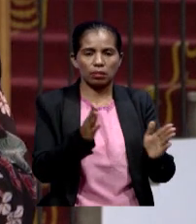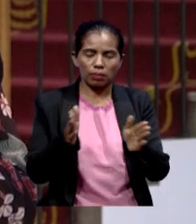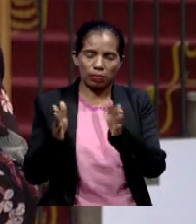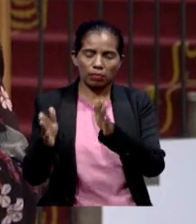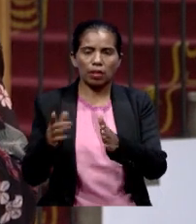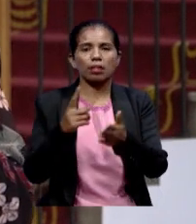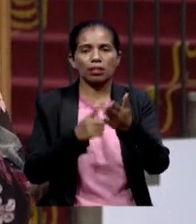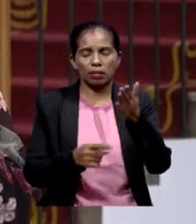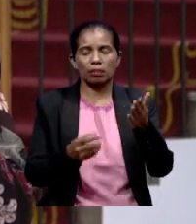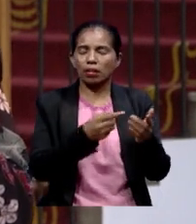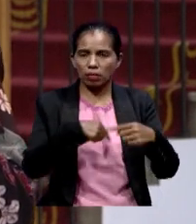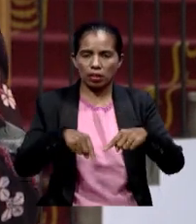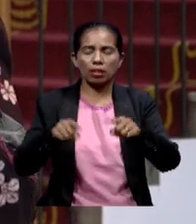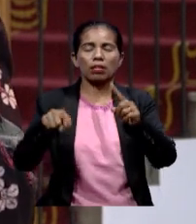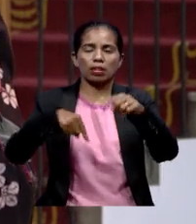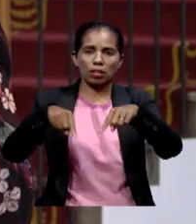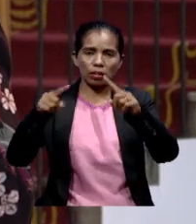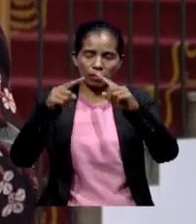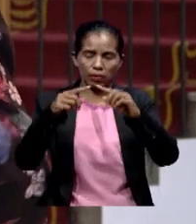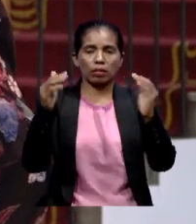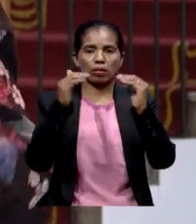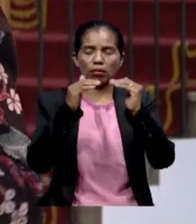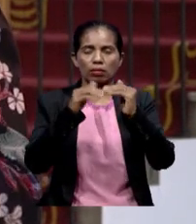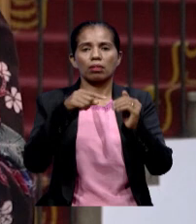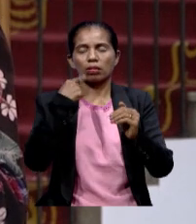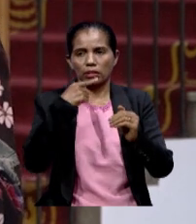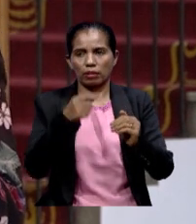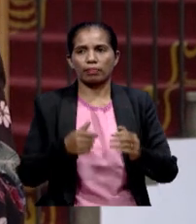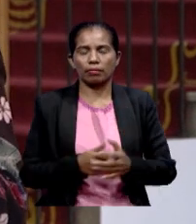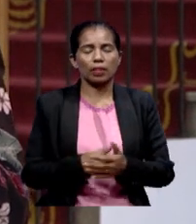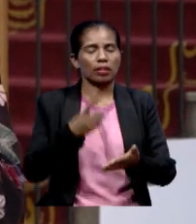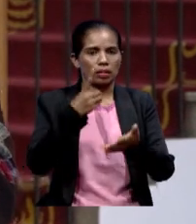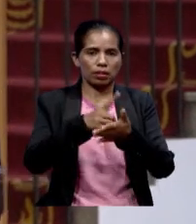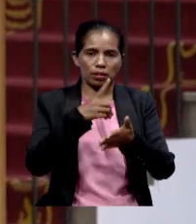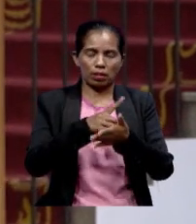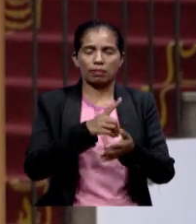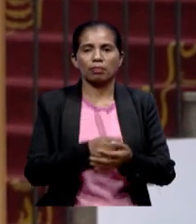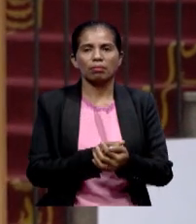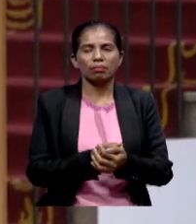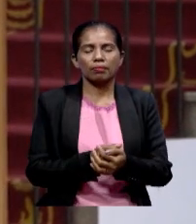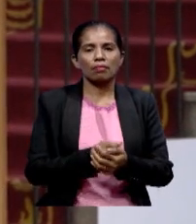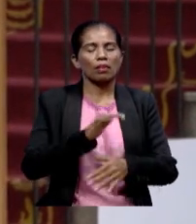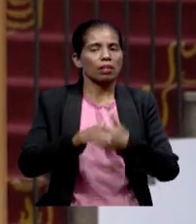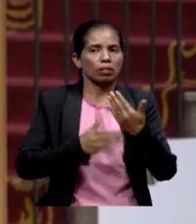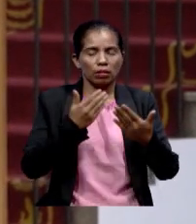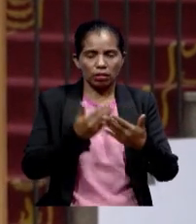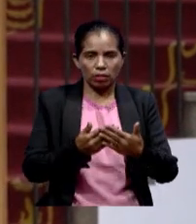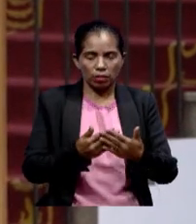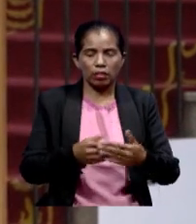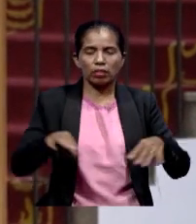bertemu di sana. Jadi lebih masih draft awal ya. Mudah-mudahan semuanya berjalan